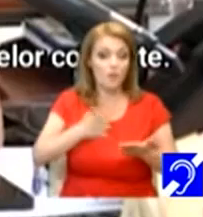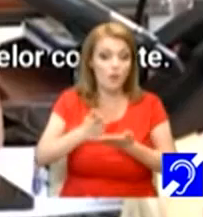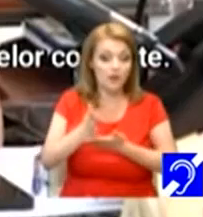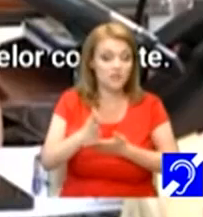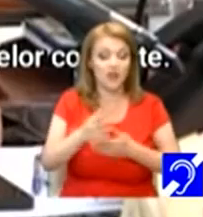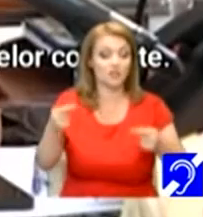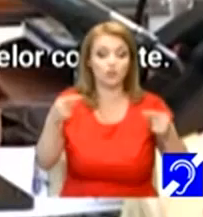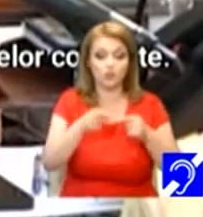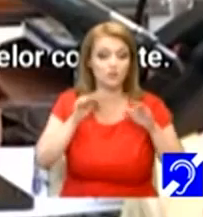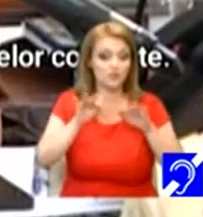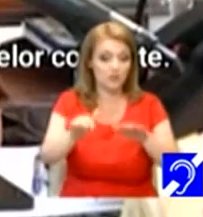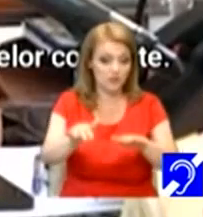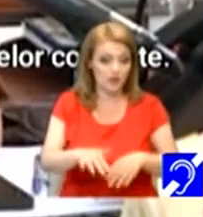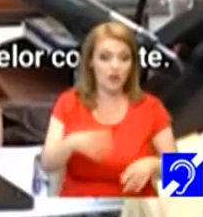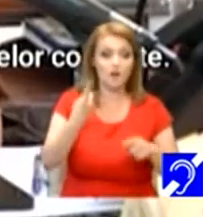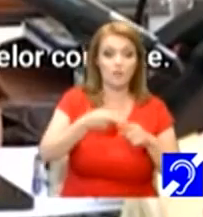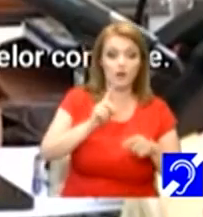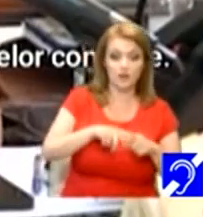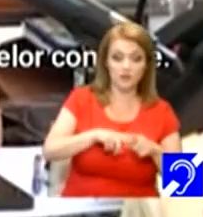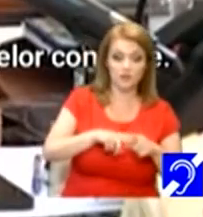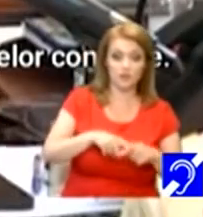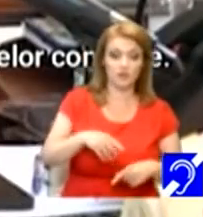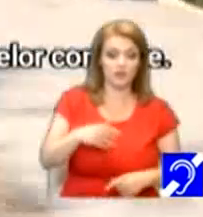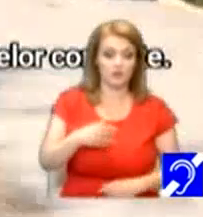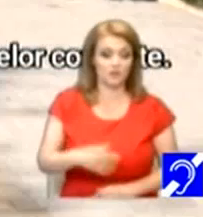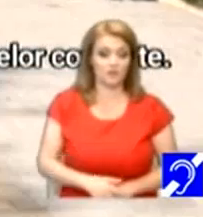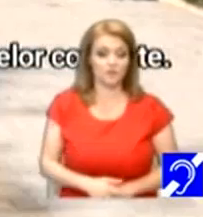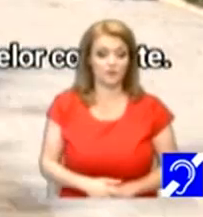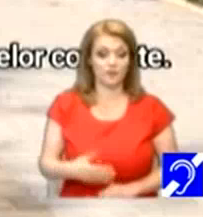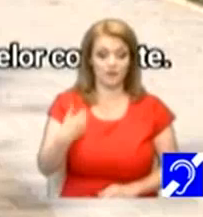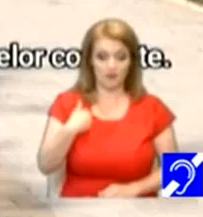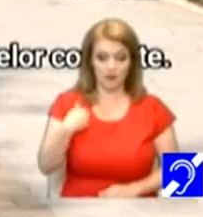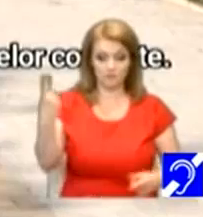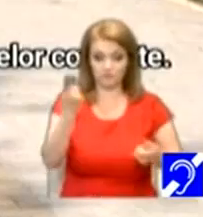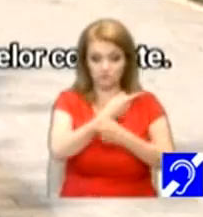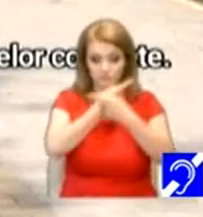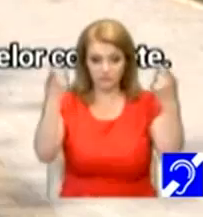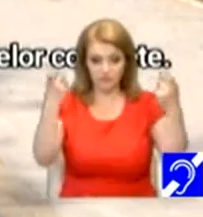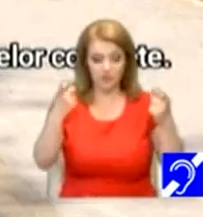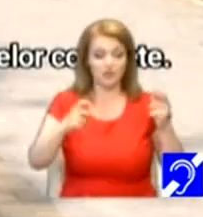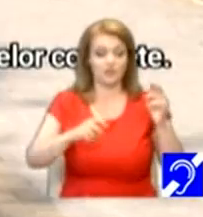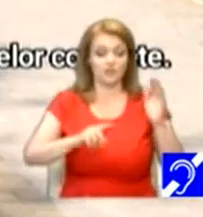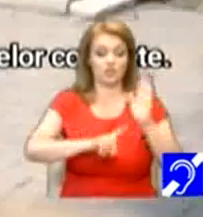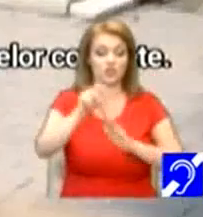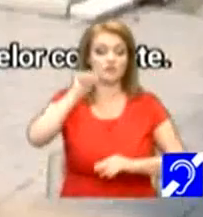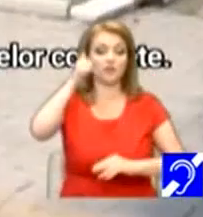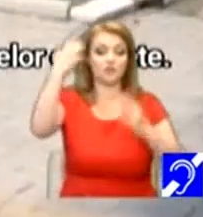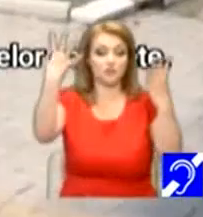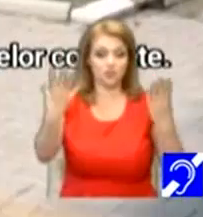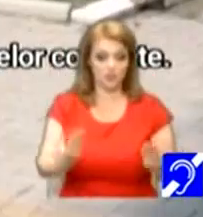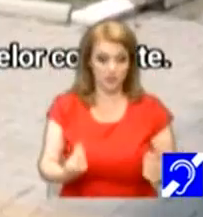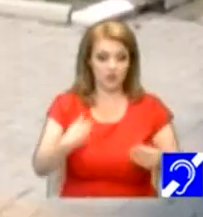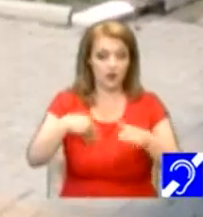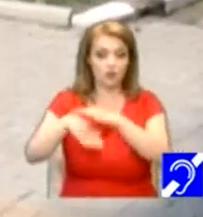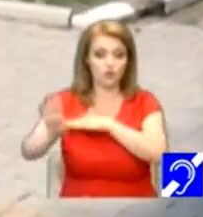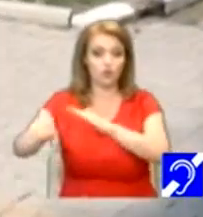дела. Поэтому, значит, я завтрашнего дня выхожу